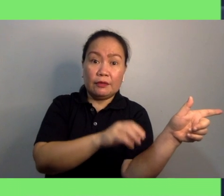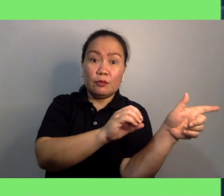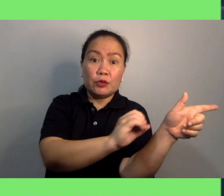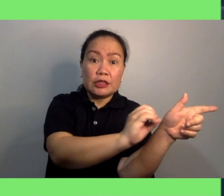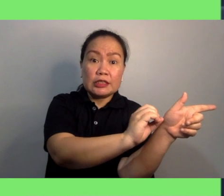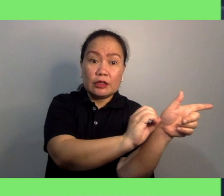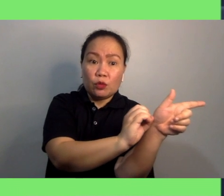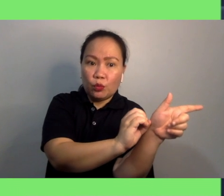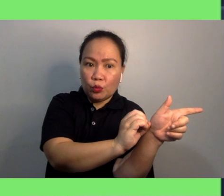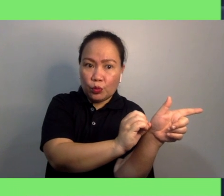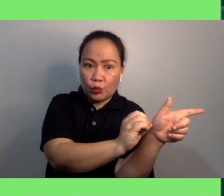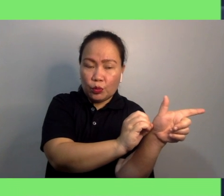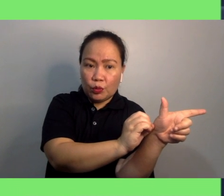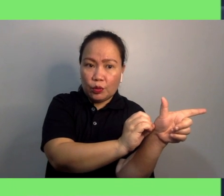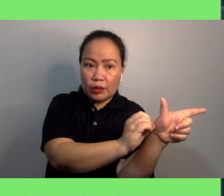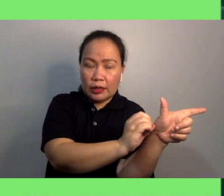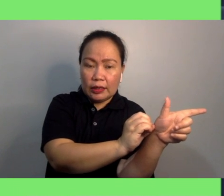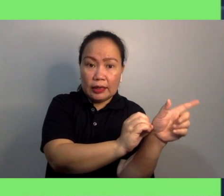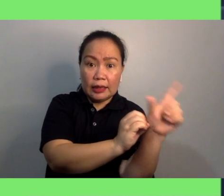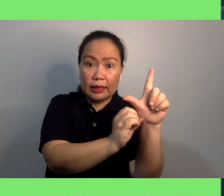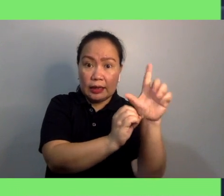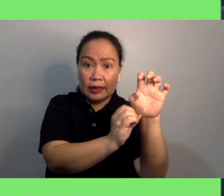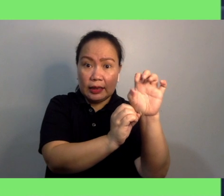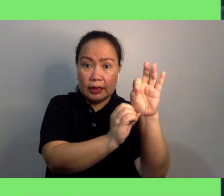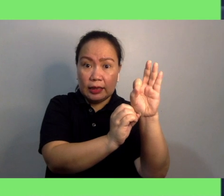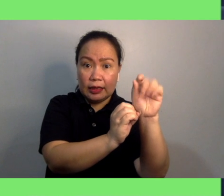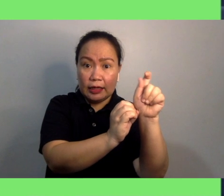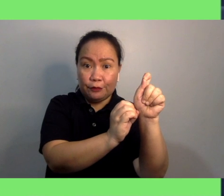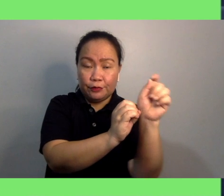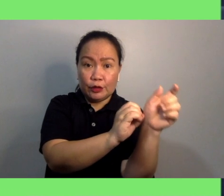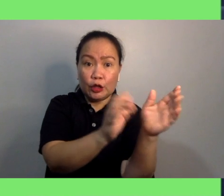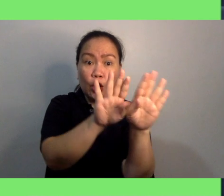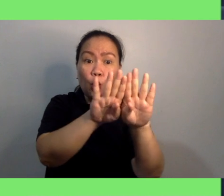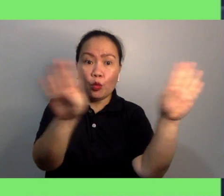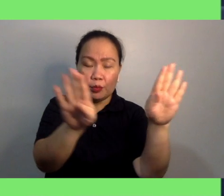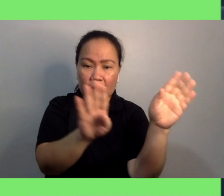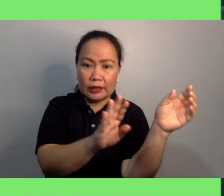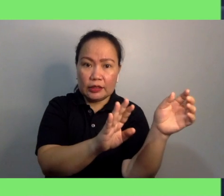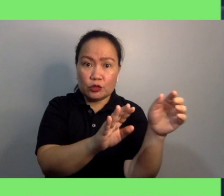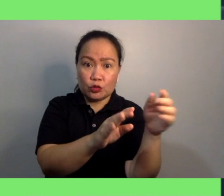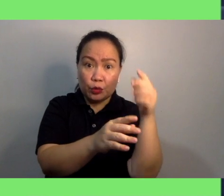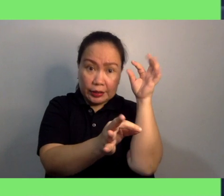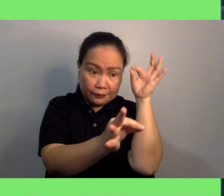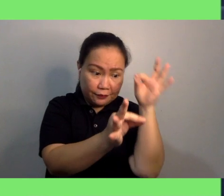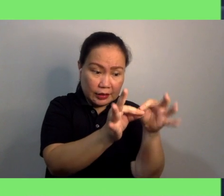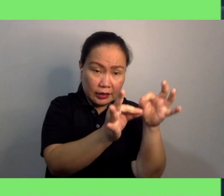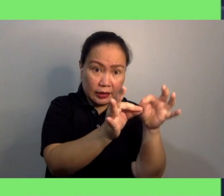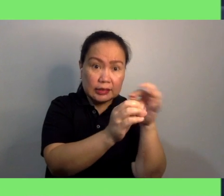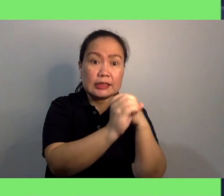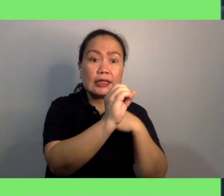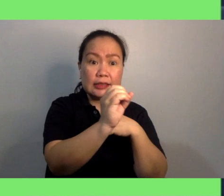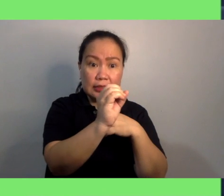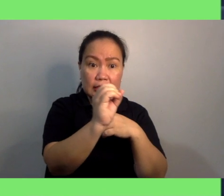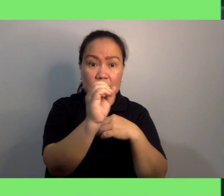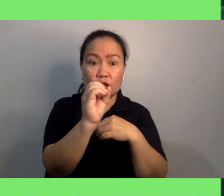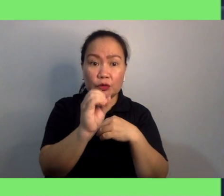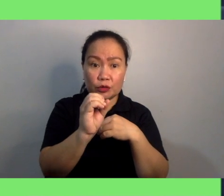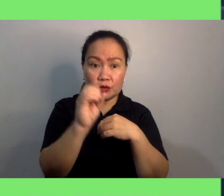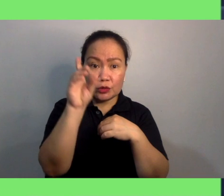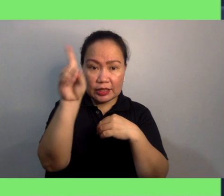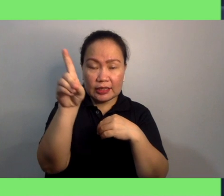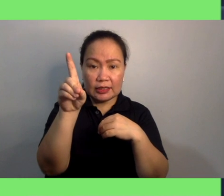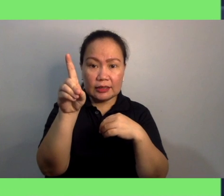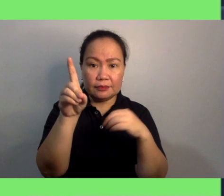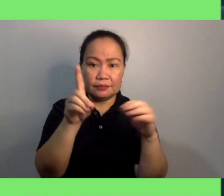mo eh. Lagi mo siya itatapat sa 0 degree. Kaya nga po sabi kanina, place the vertex of the angle